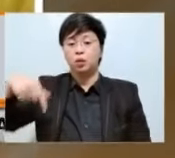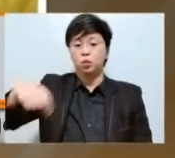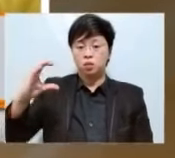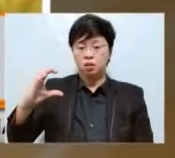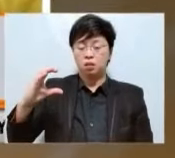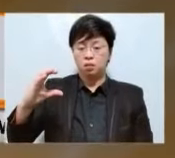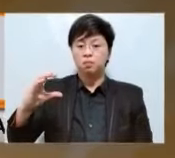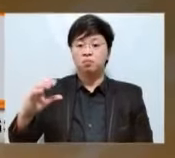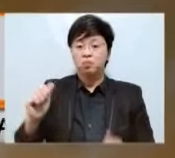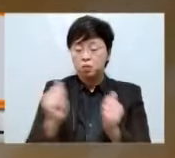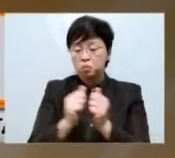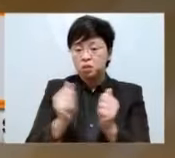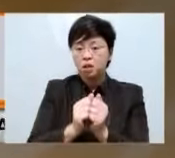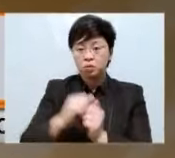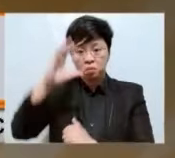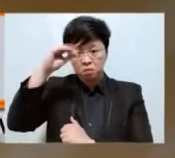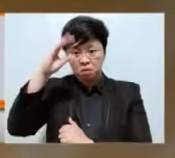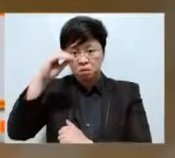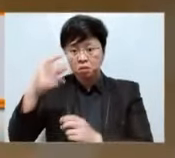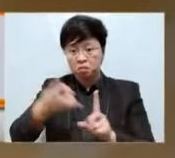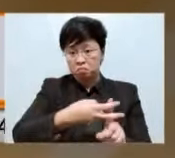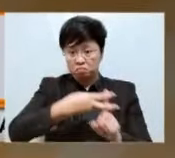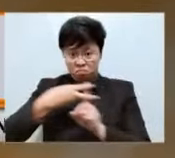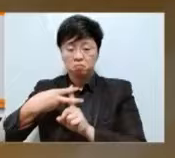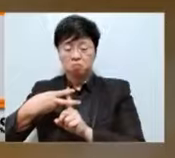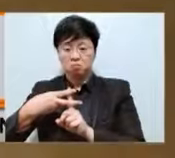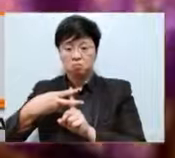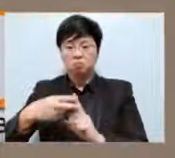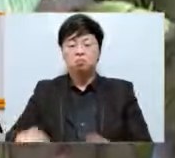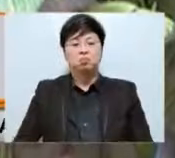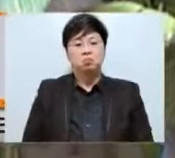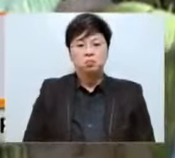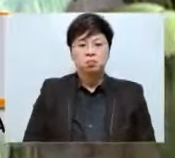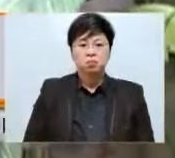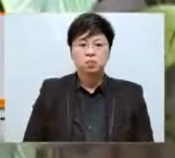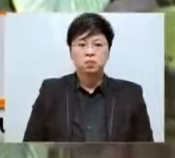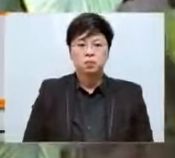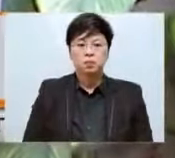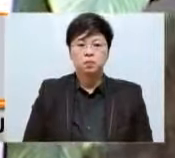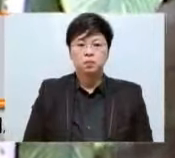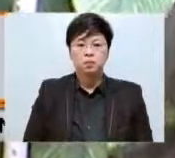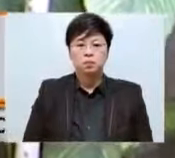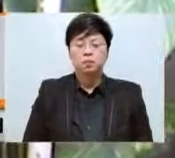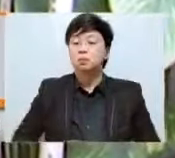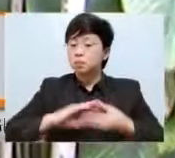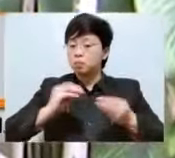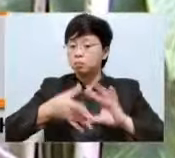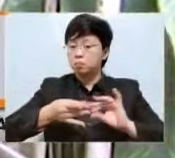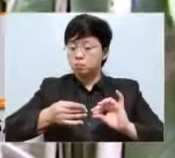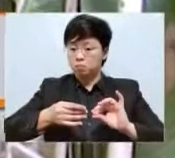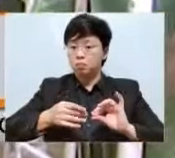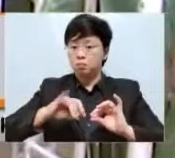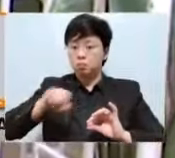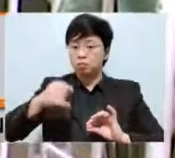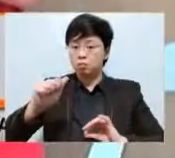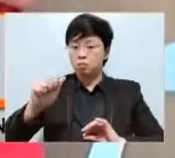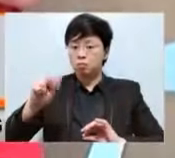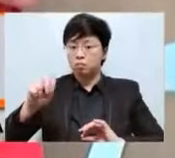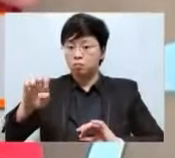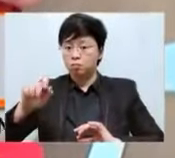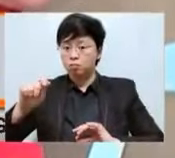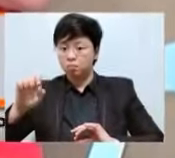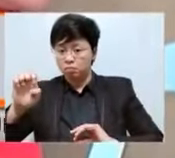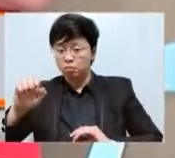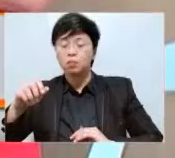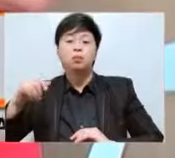ng kalsada ni Janet kasama ang kanyang asawa nung mga oras na yon kwento ni Janet pamilyar sa kanyang bata dahil napanood niya